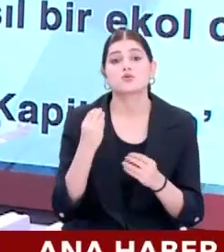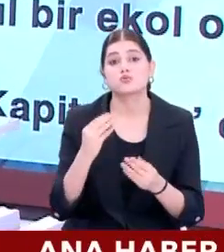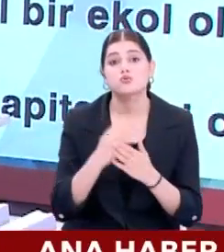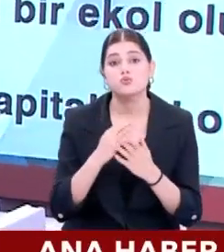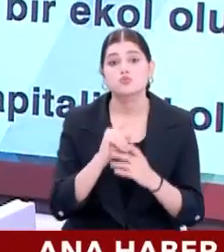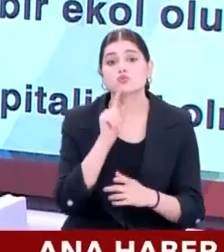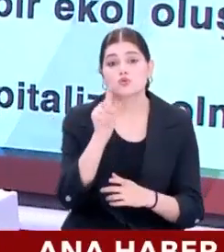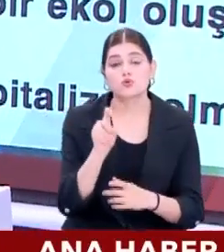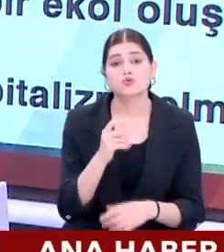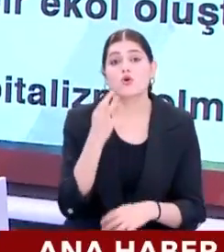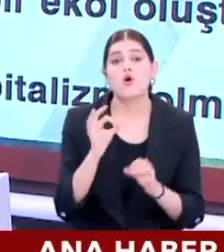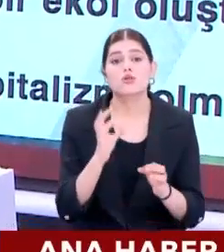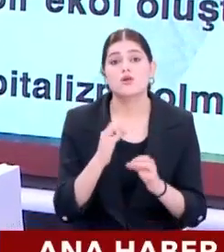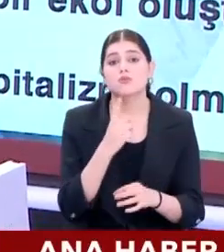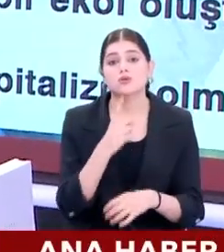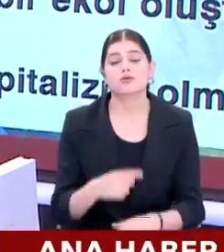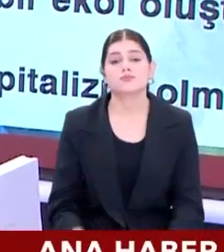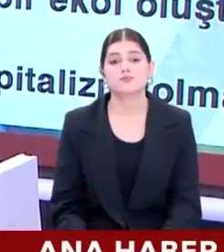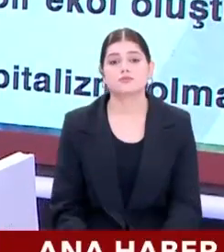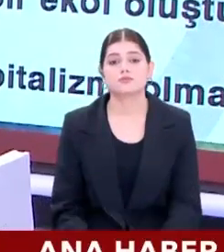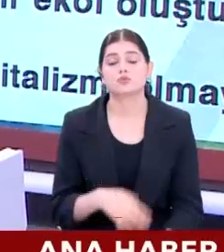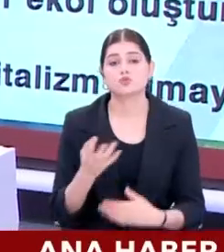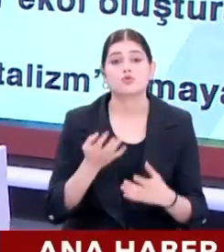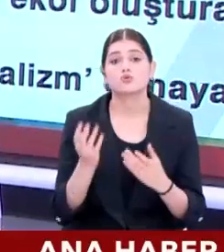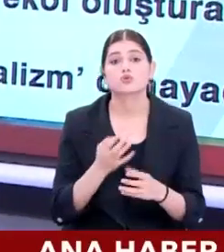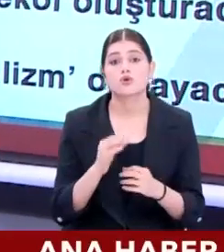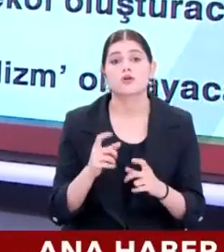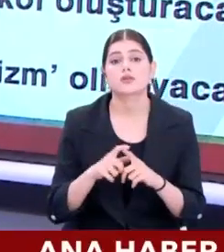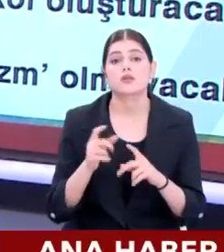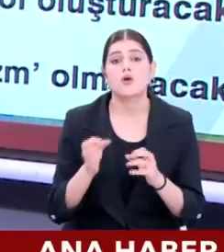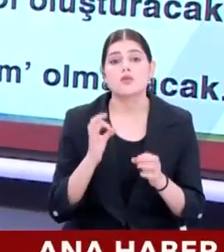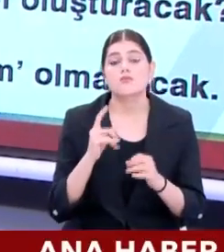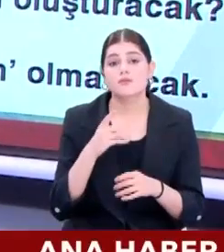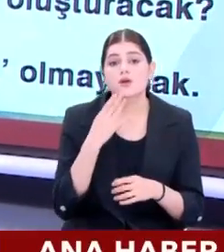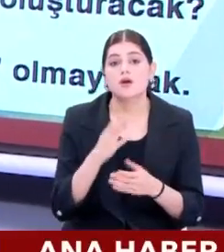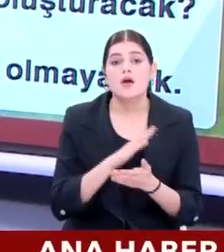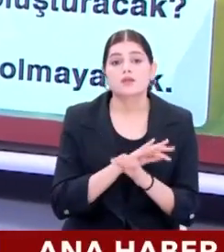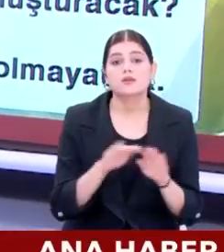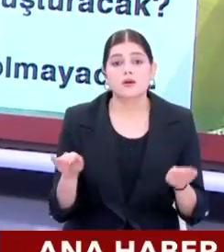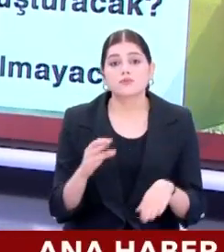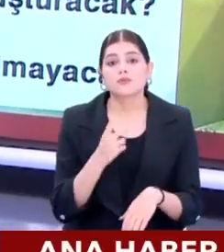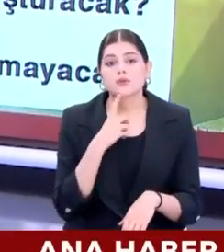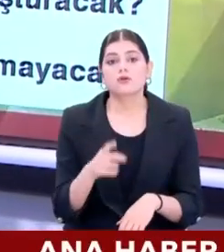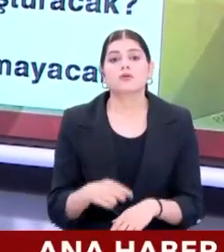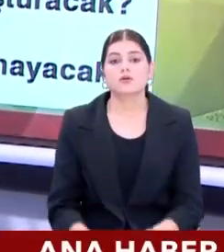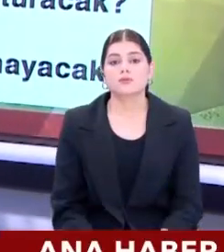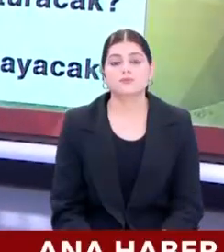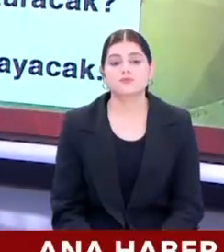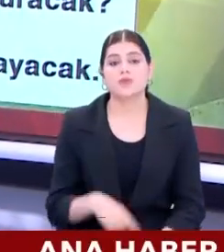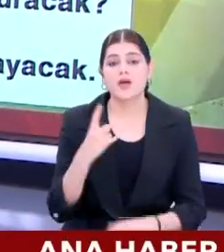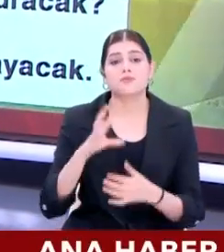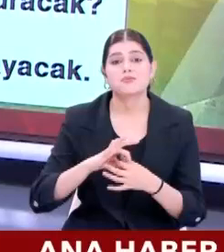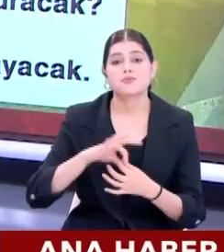oluşturacak sorusunun cevabı önemli mükte sebatlarını çok çok derinlemesine bilmesek de ana hatlarıyla biliyoruz her birinin